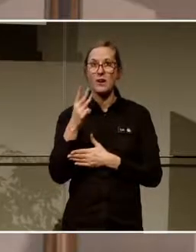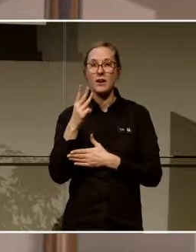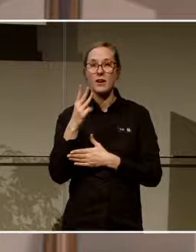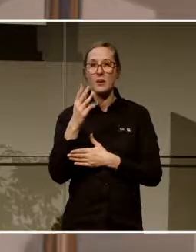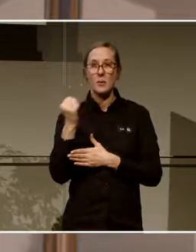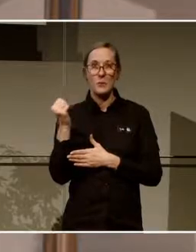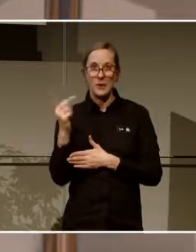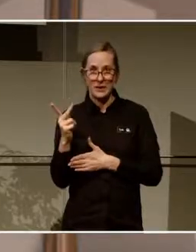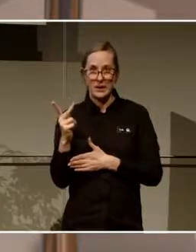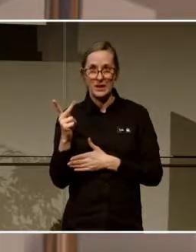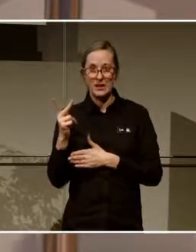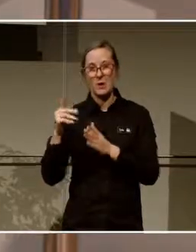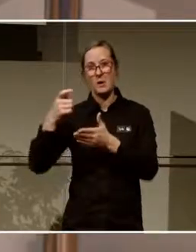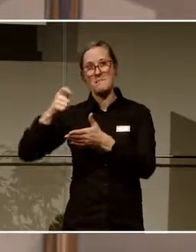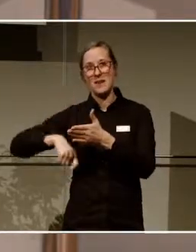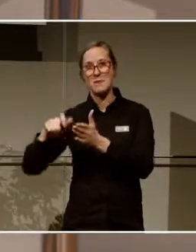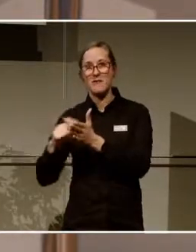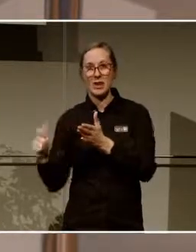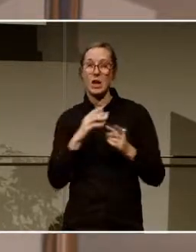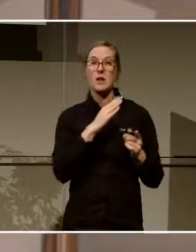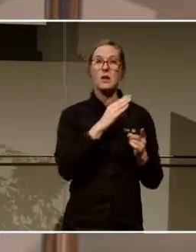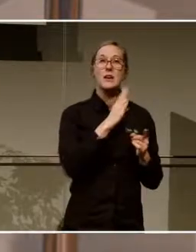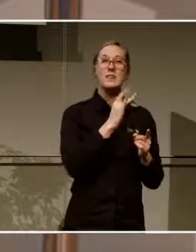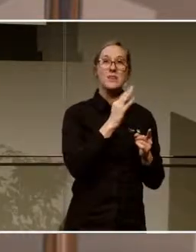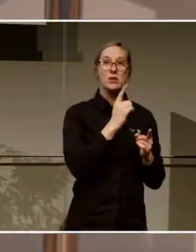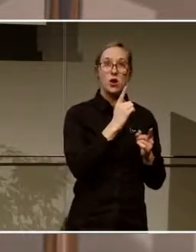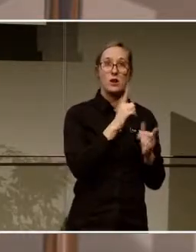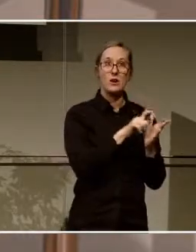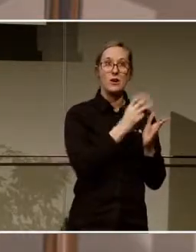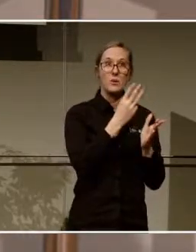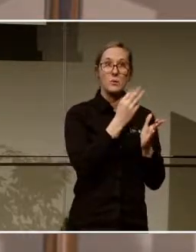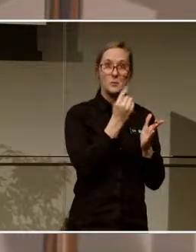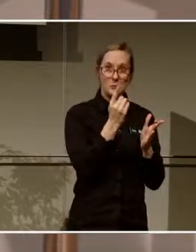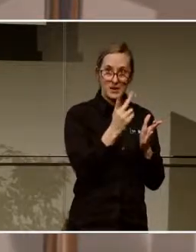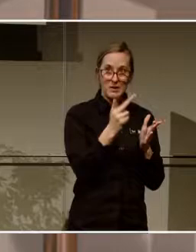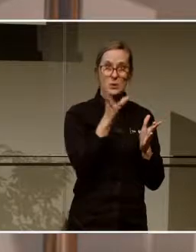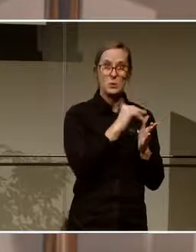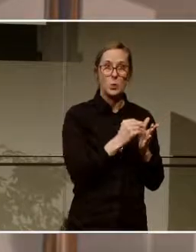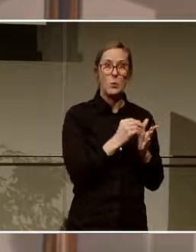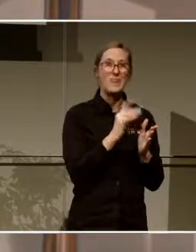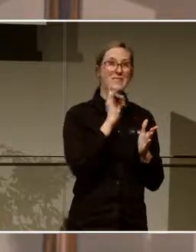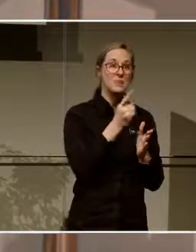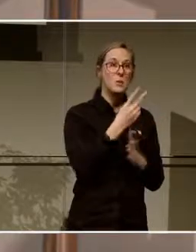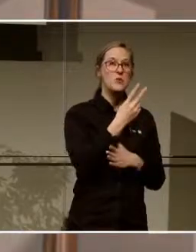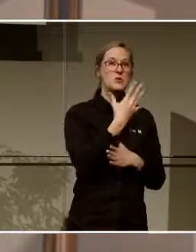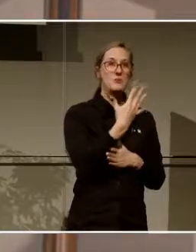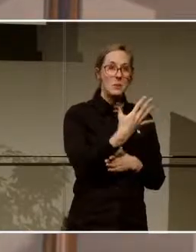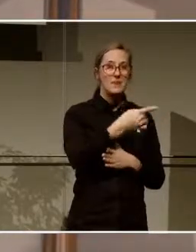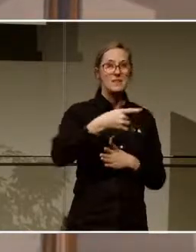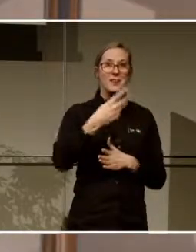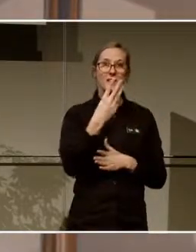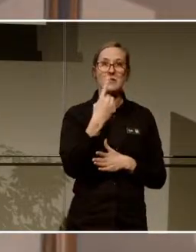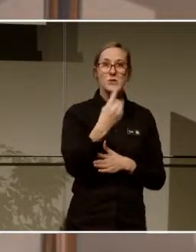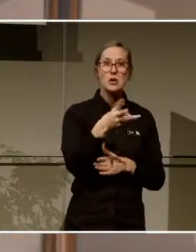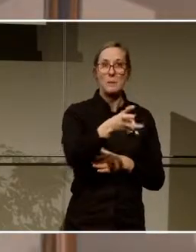Week, ska jag säga, 2019 så kommer den att vara 25 till 31 mars. Så 25